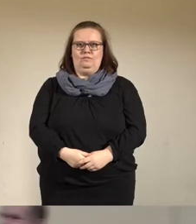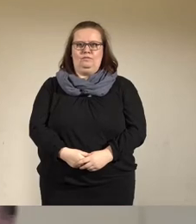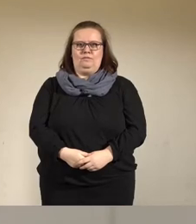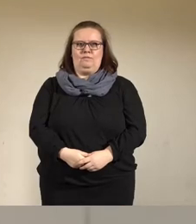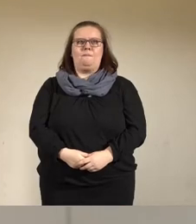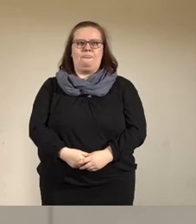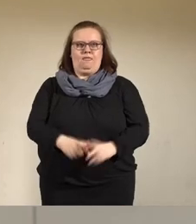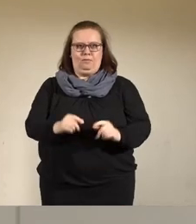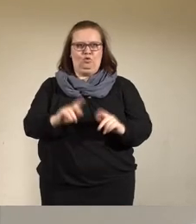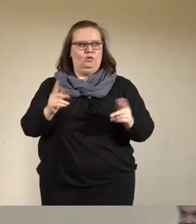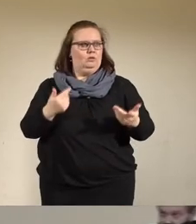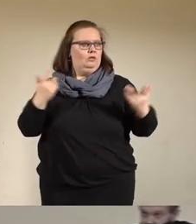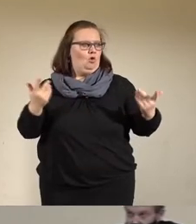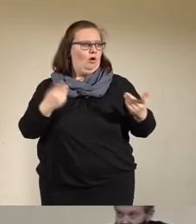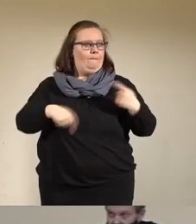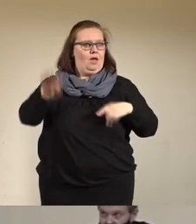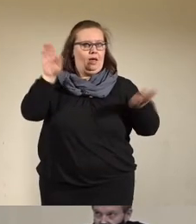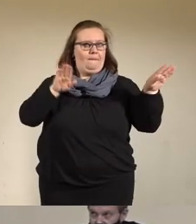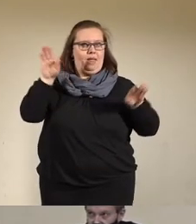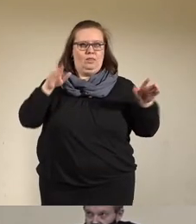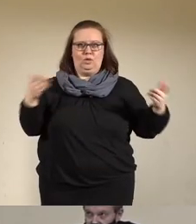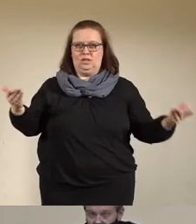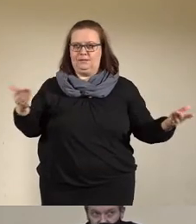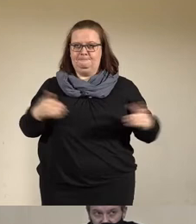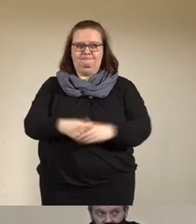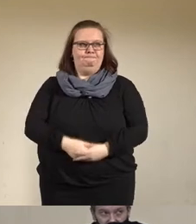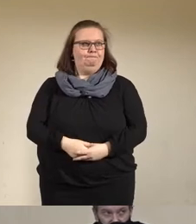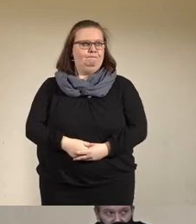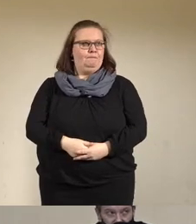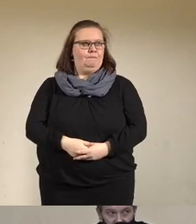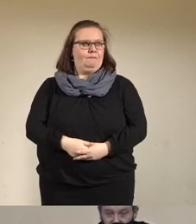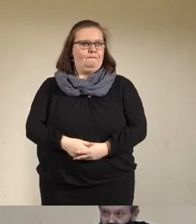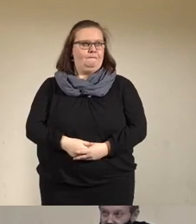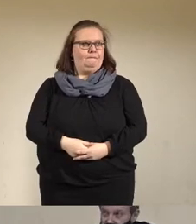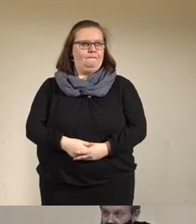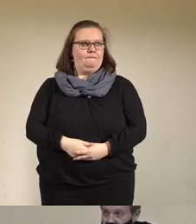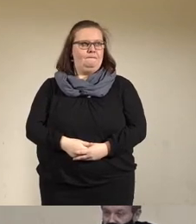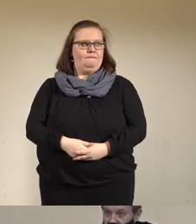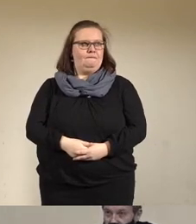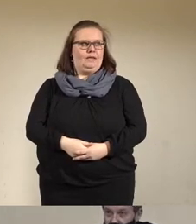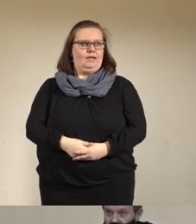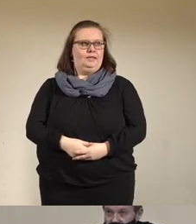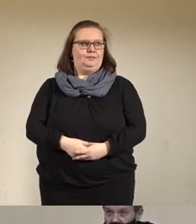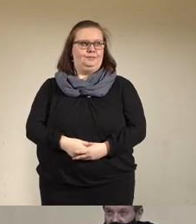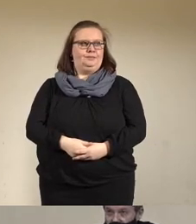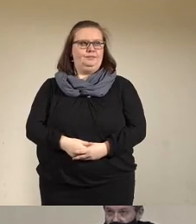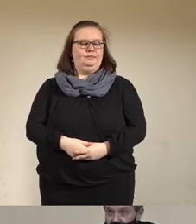Hat sich erledigt. Gibt es weitere Wortmeldungen? Bitte schön, Herr Nitsche.